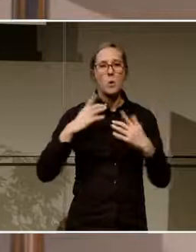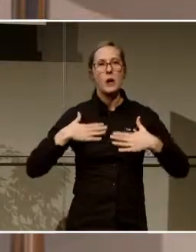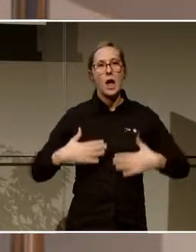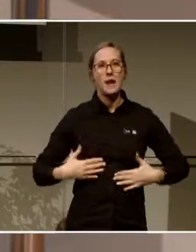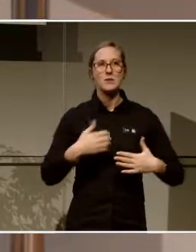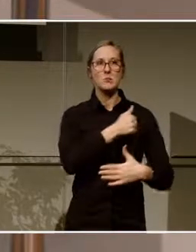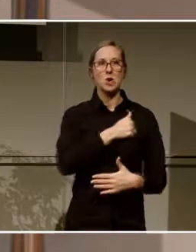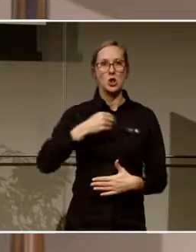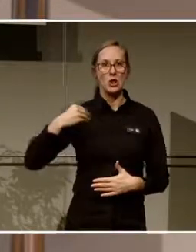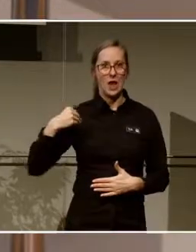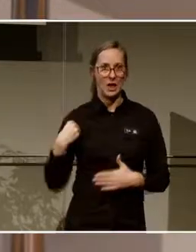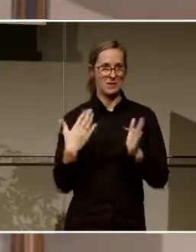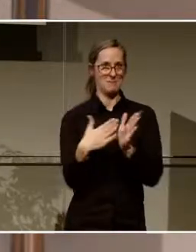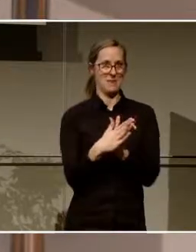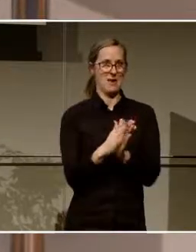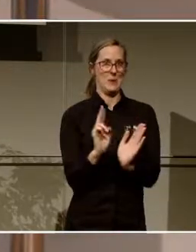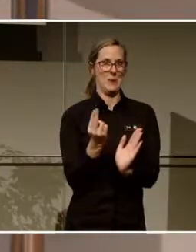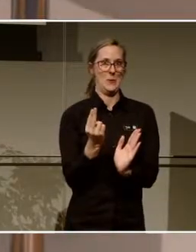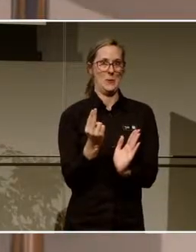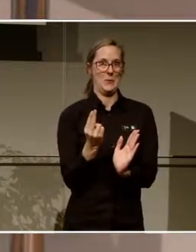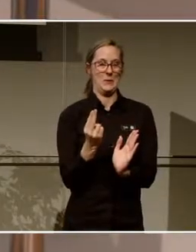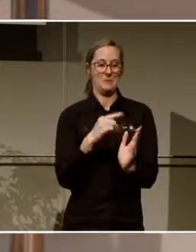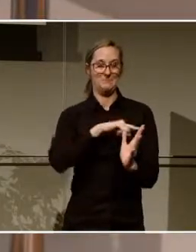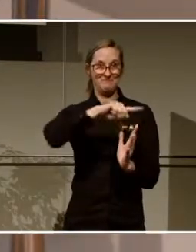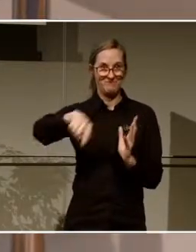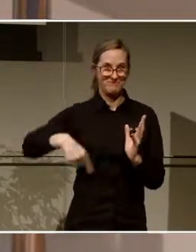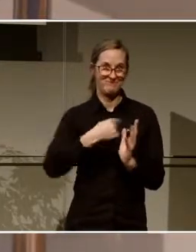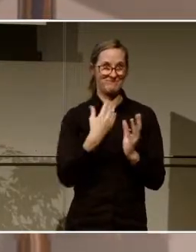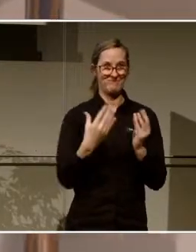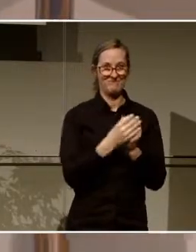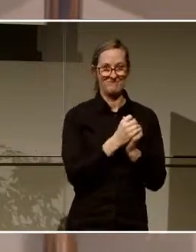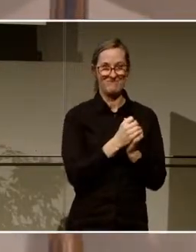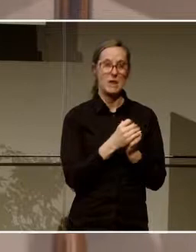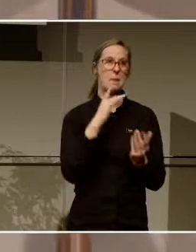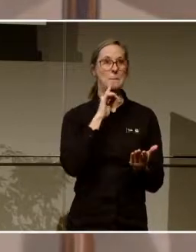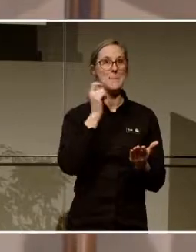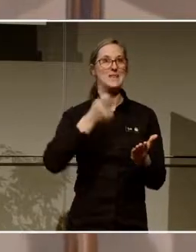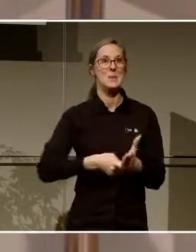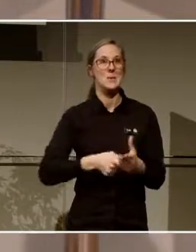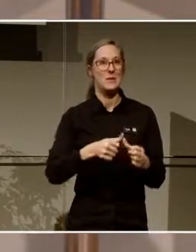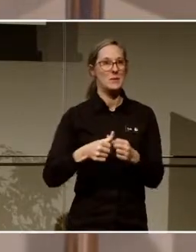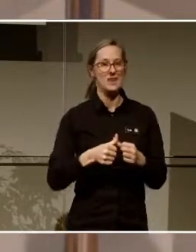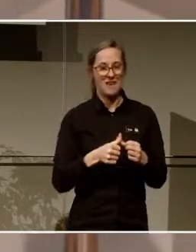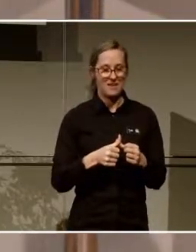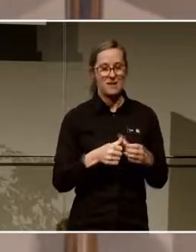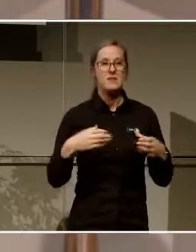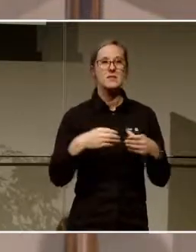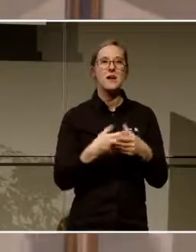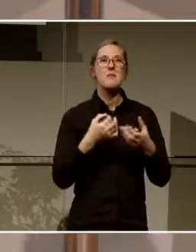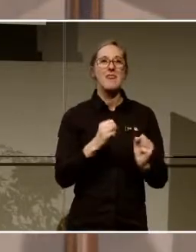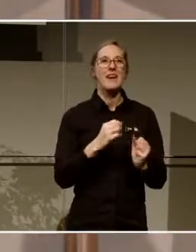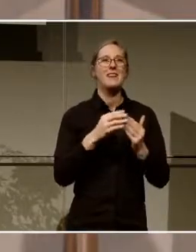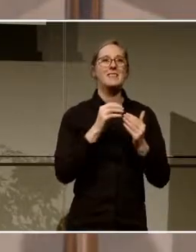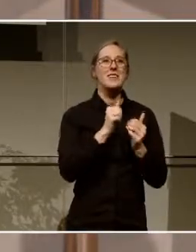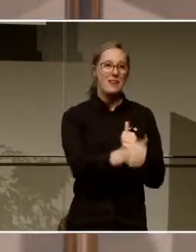Folkhälsomyndigheten med oss. Och de här är ju inte ett beslutande organ, utan det samverkansledningen gör är, de